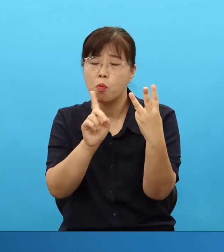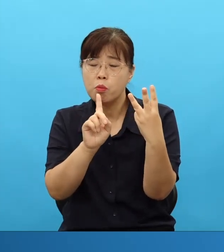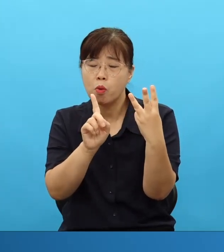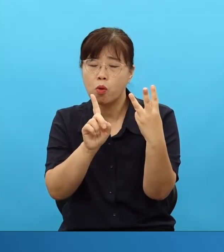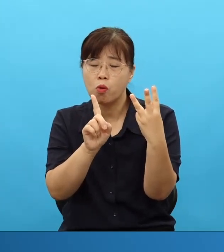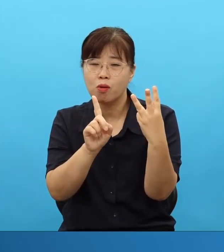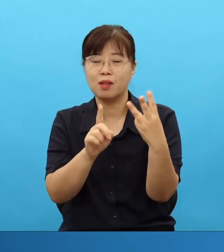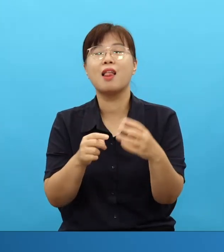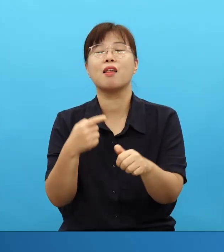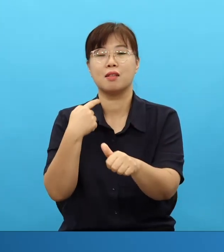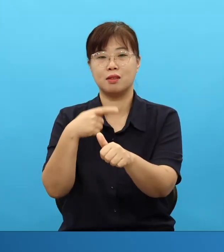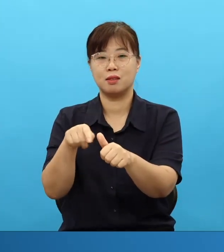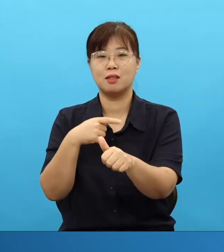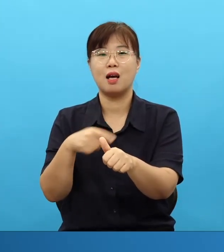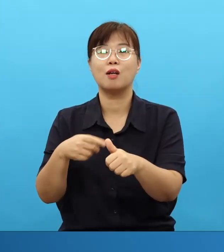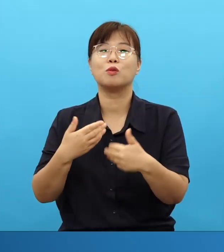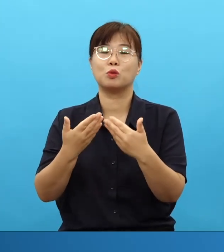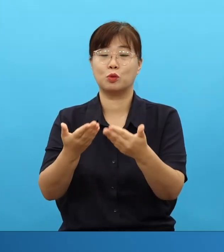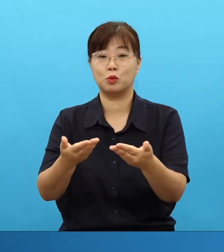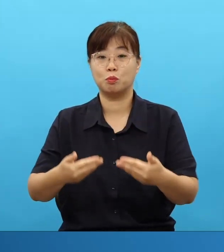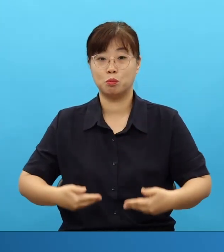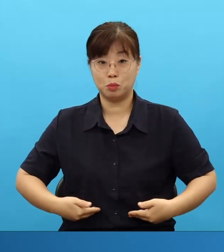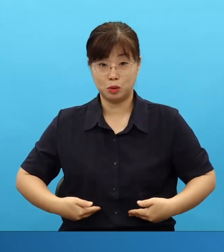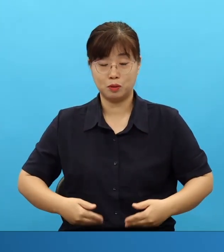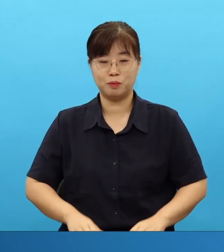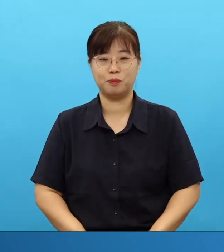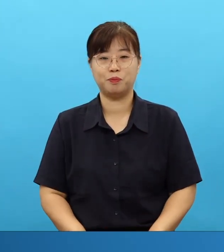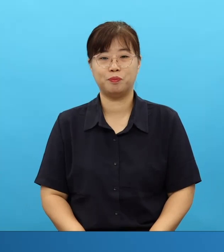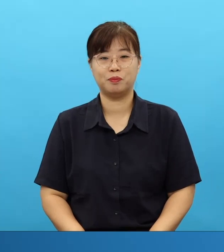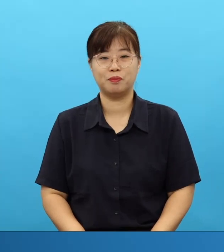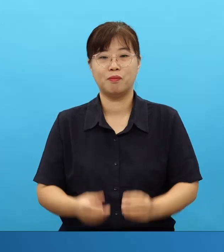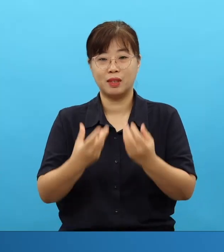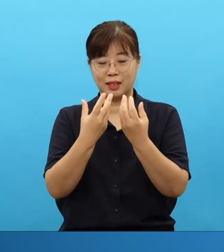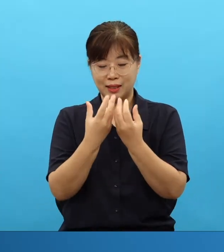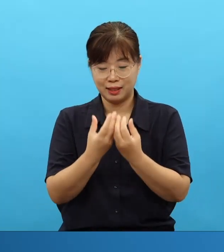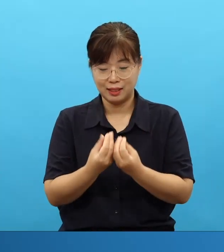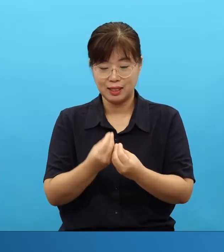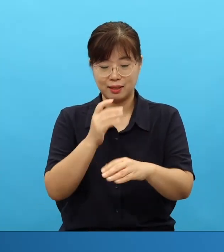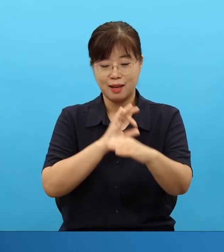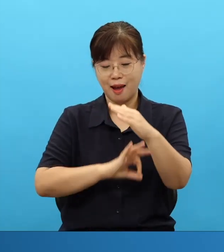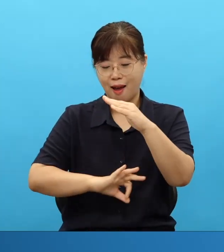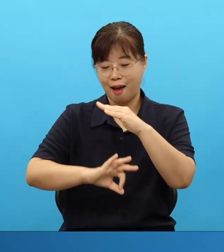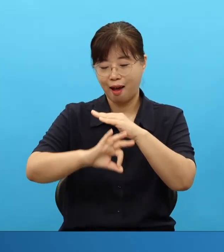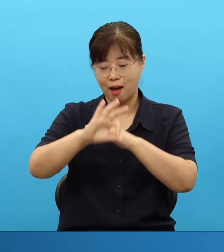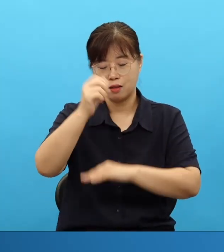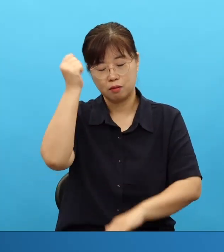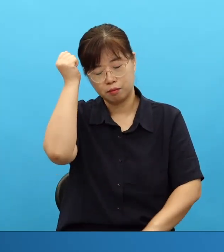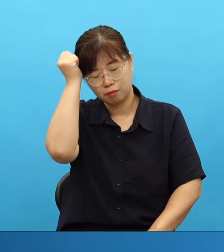여러분 아침에 일어나서 기도할 때 어떤 일이 일어나는가를 알려줘야